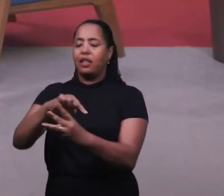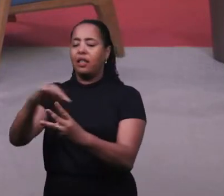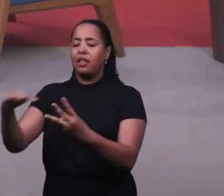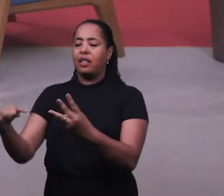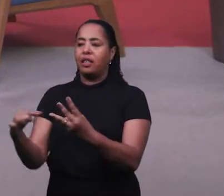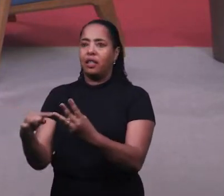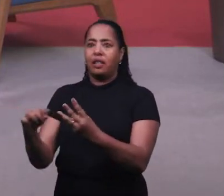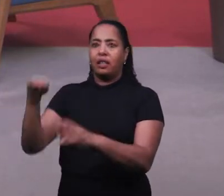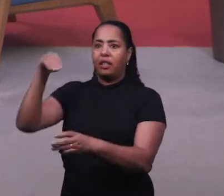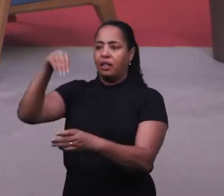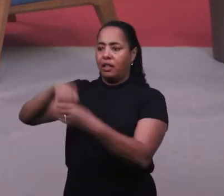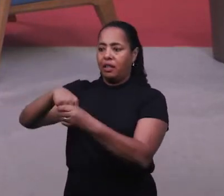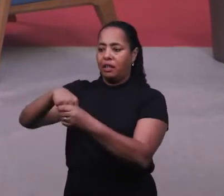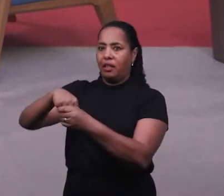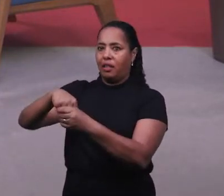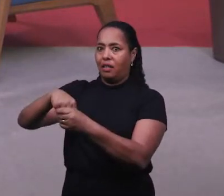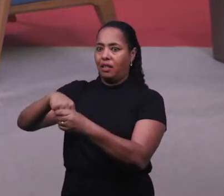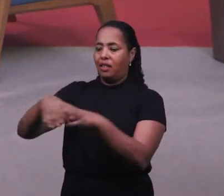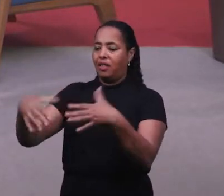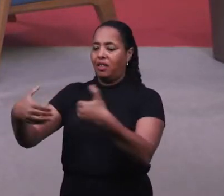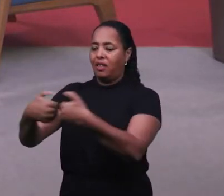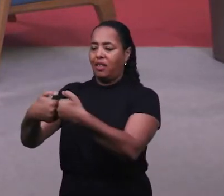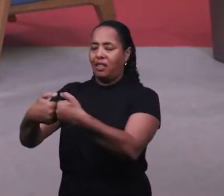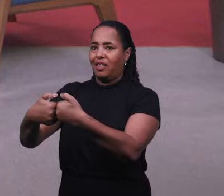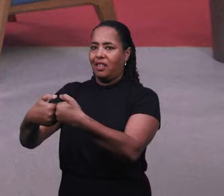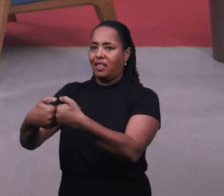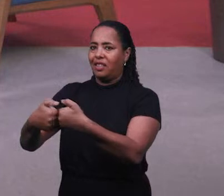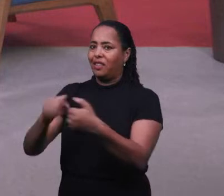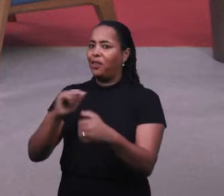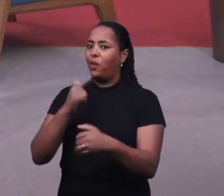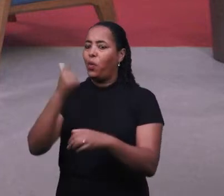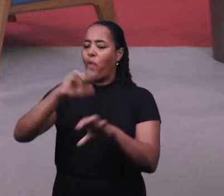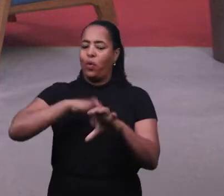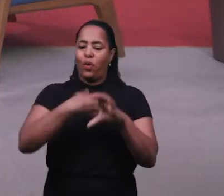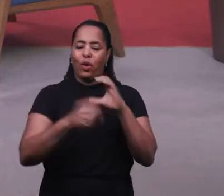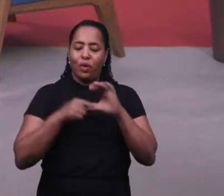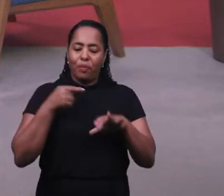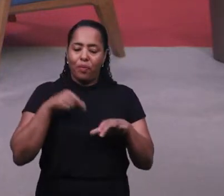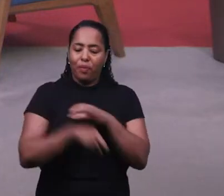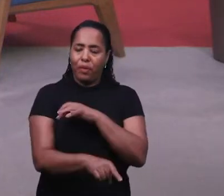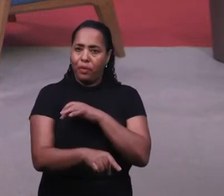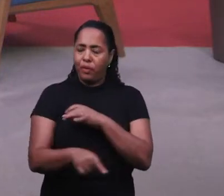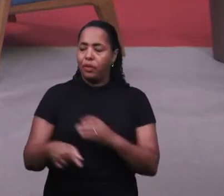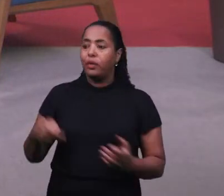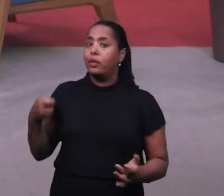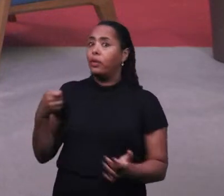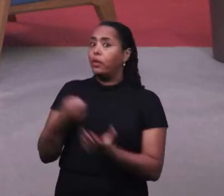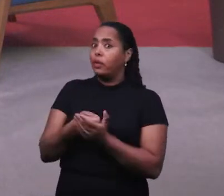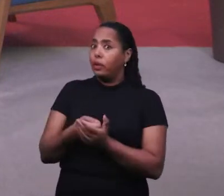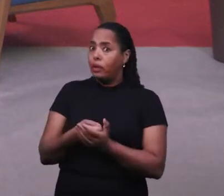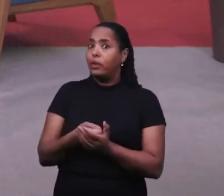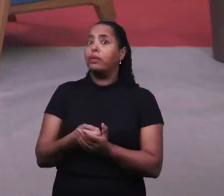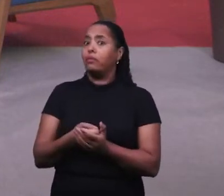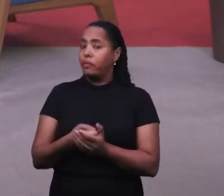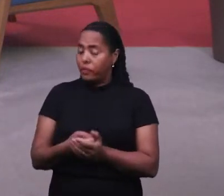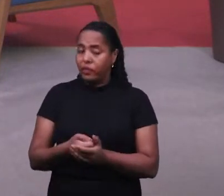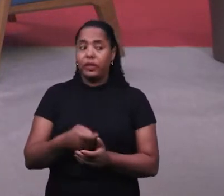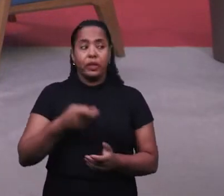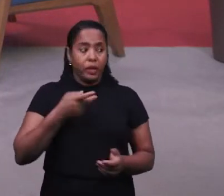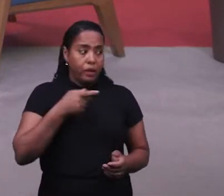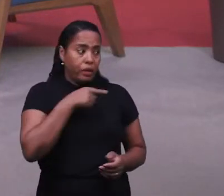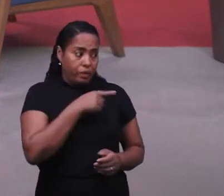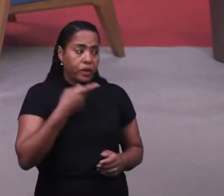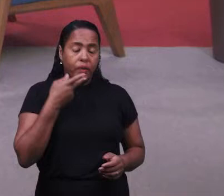Celui qui est au centre de tout, c'est le Dieu Tout-Puissant. Et les trois éléments qui se trouvaient dans l'arche